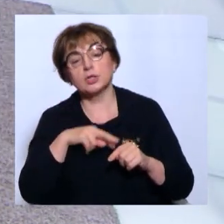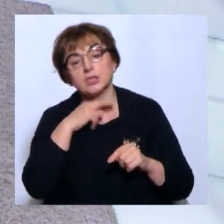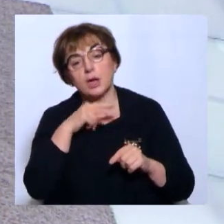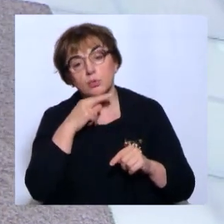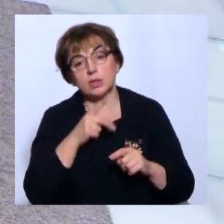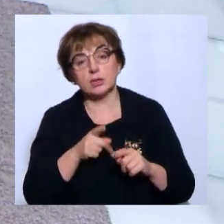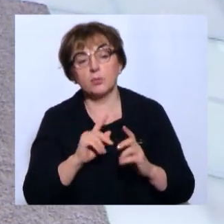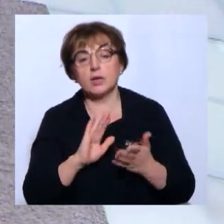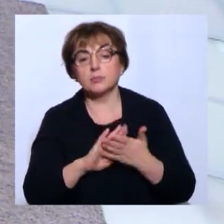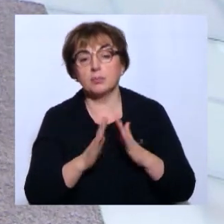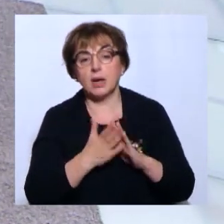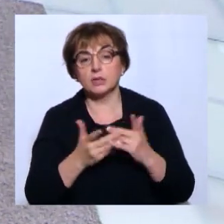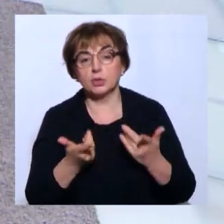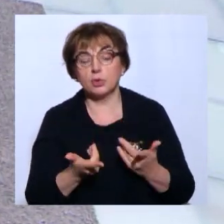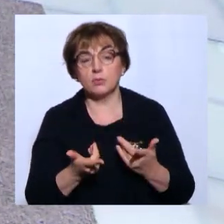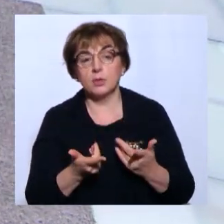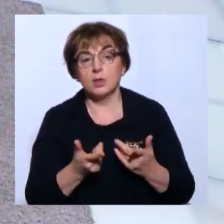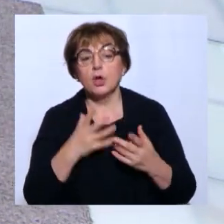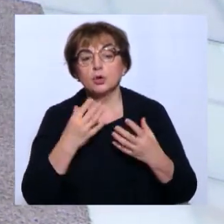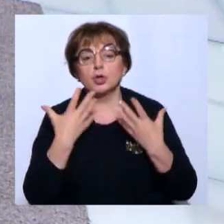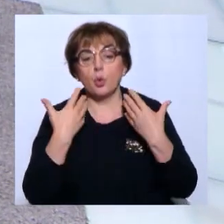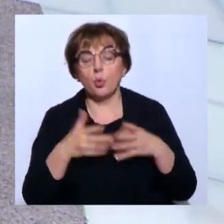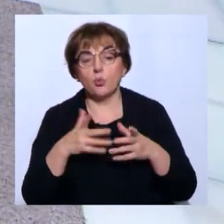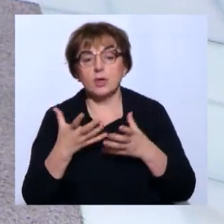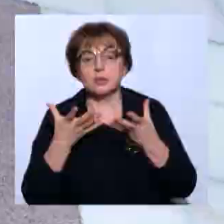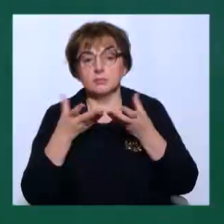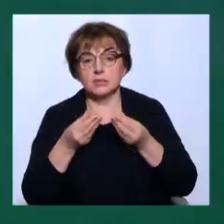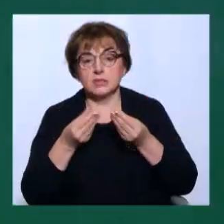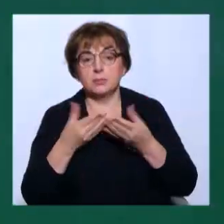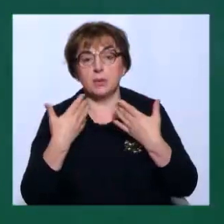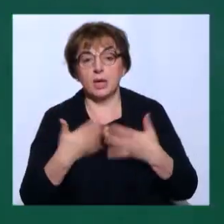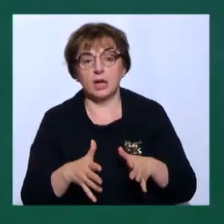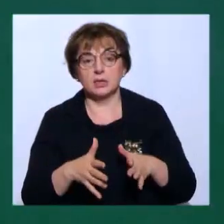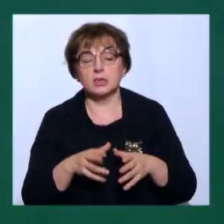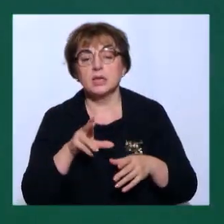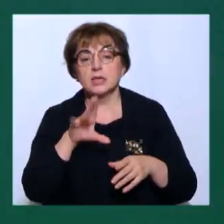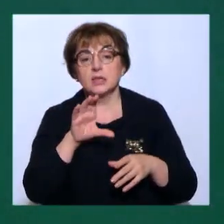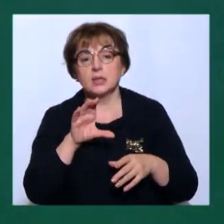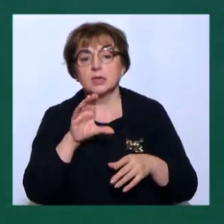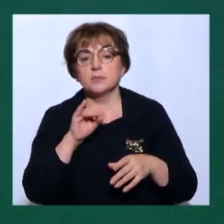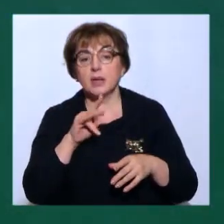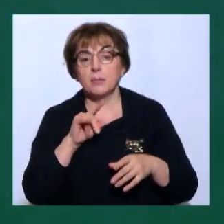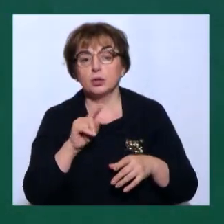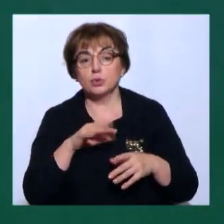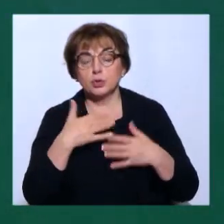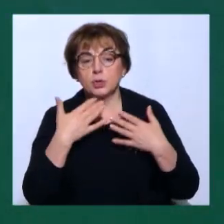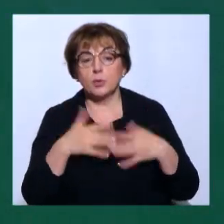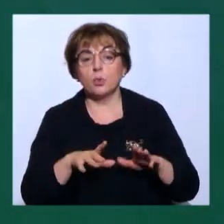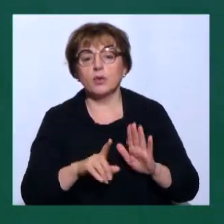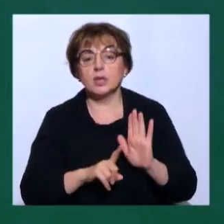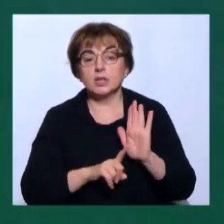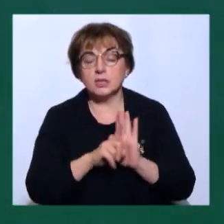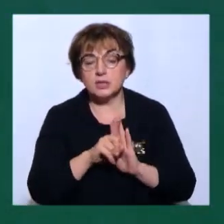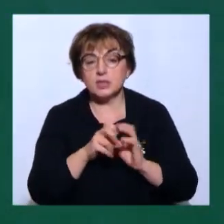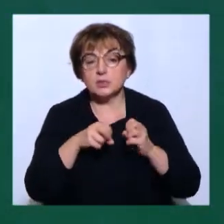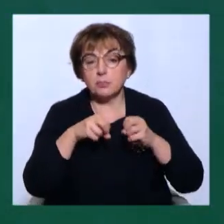ის ფაქტი, რომ როდესაც მომწიფდება ეს სპერმატოზოიდები, იწყებს